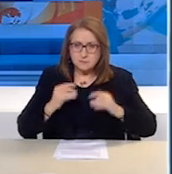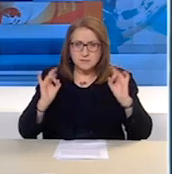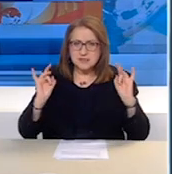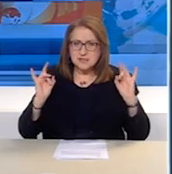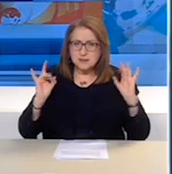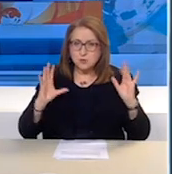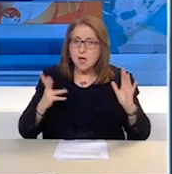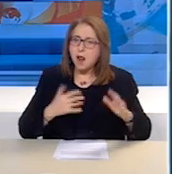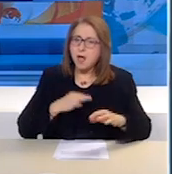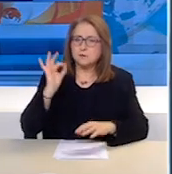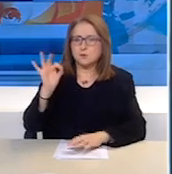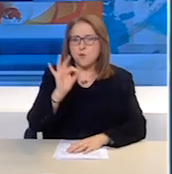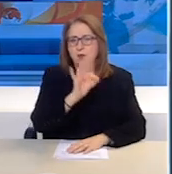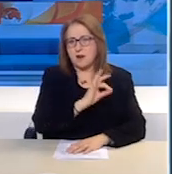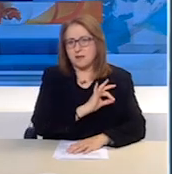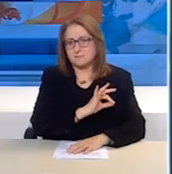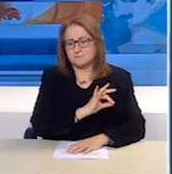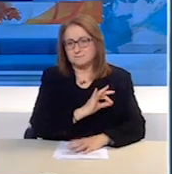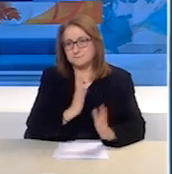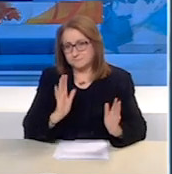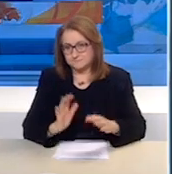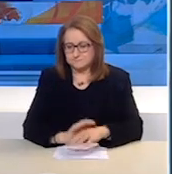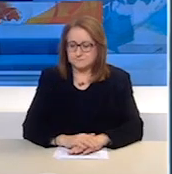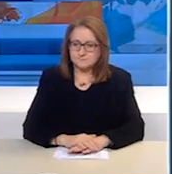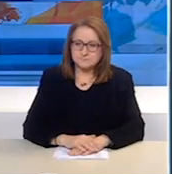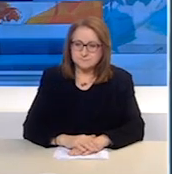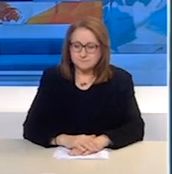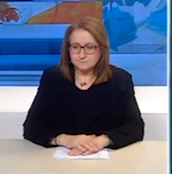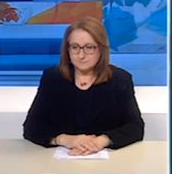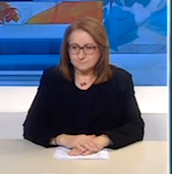έχουν εμφανίσει συμπτώματα και τα εμφανίζουν στις αμέσως επόμενες μέρες.